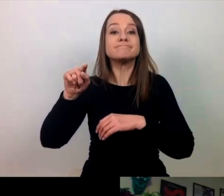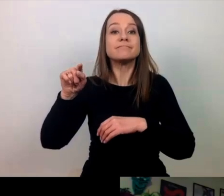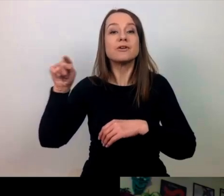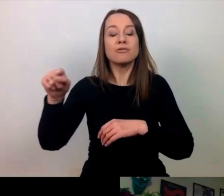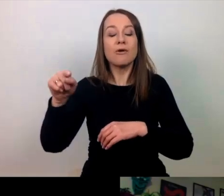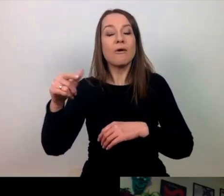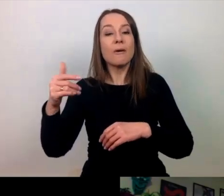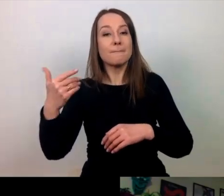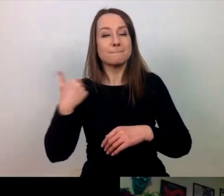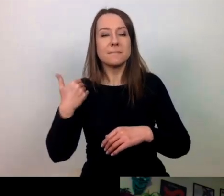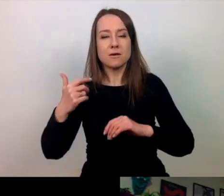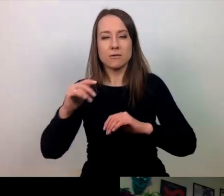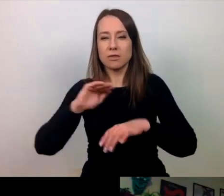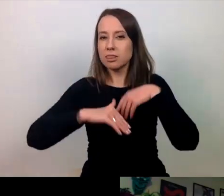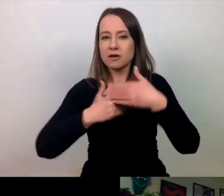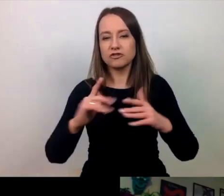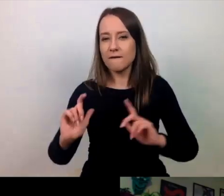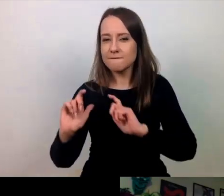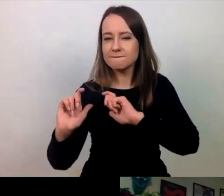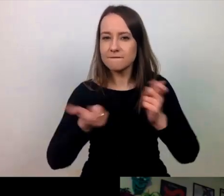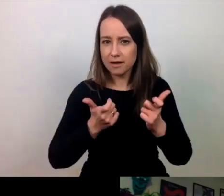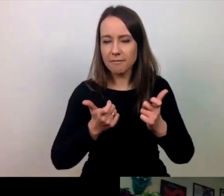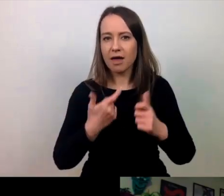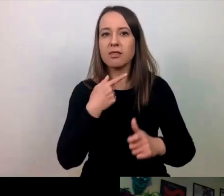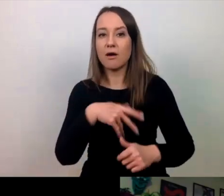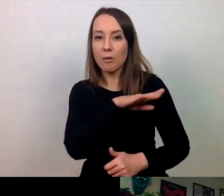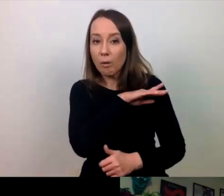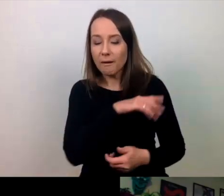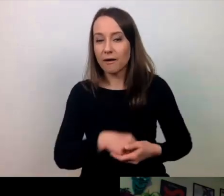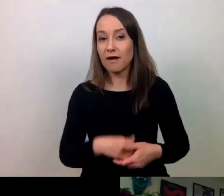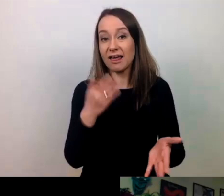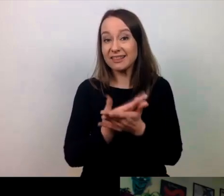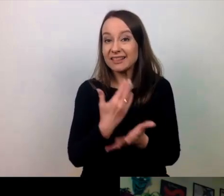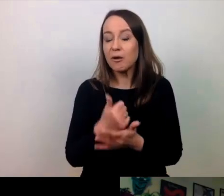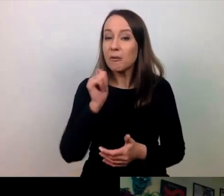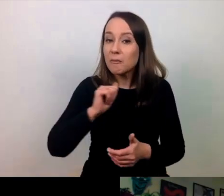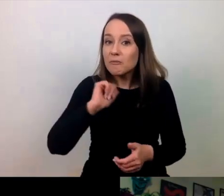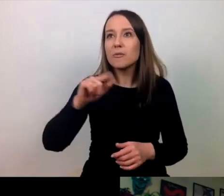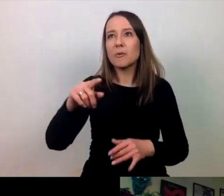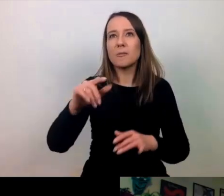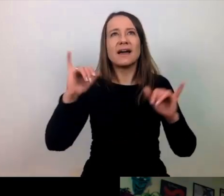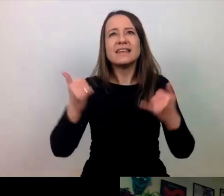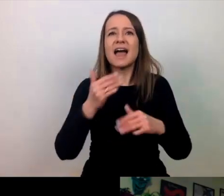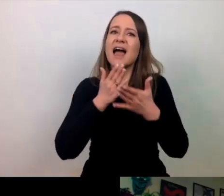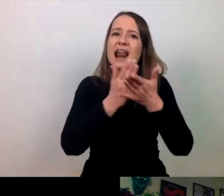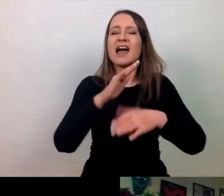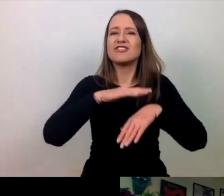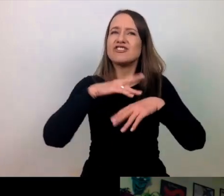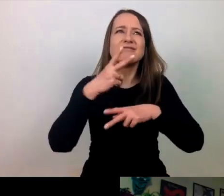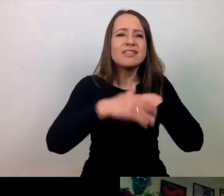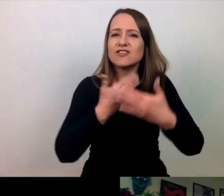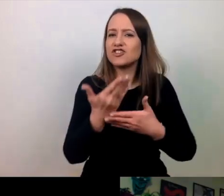No to jest trochę też próba zmierzenia się z tym wydarzeniem za pomocą opowiedzenia tego w kontekście filmowym,